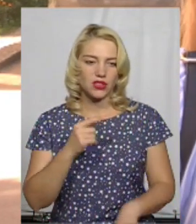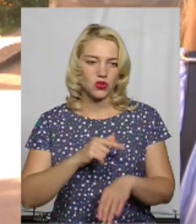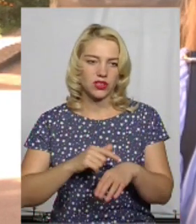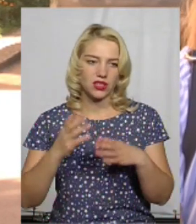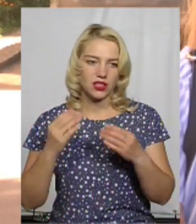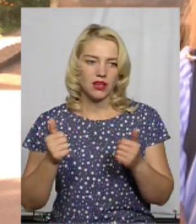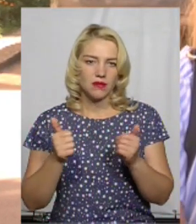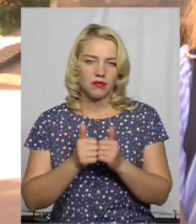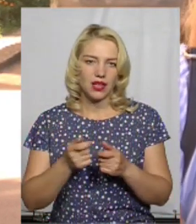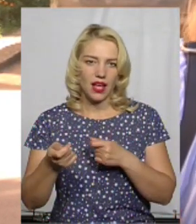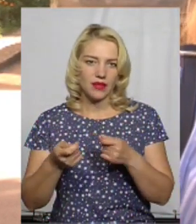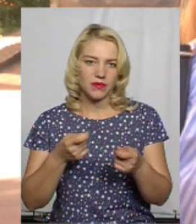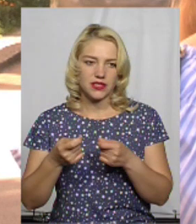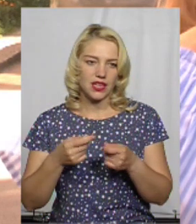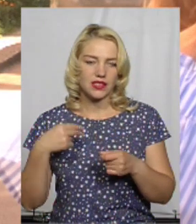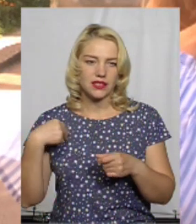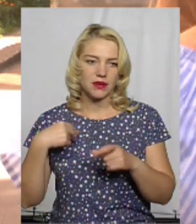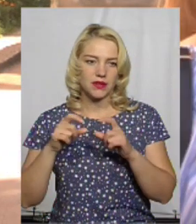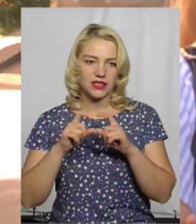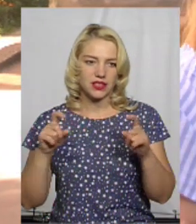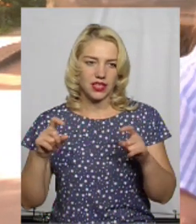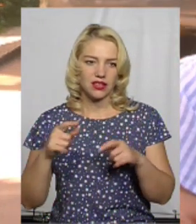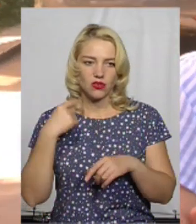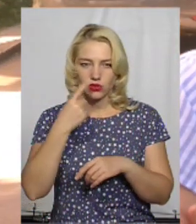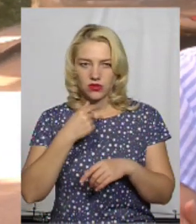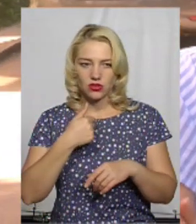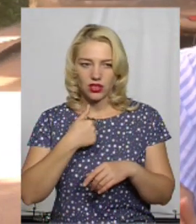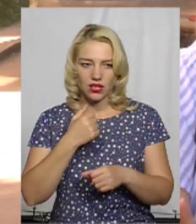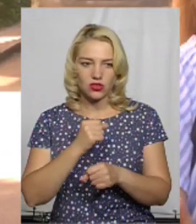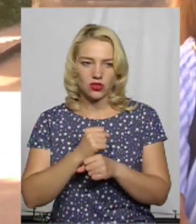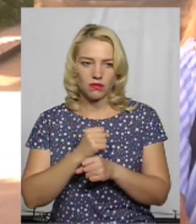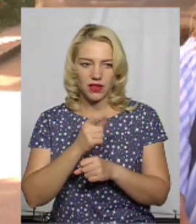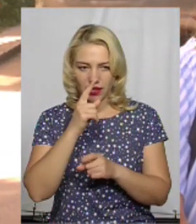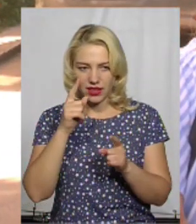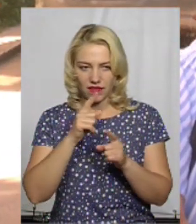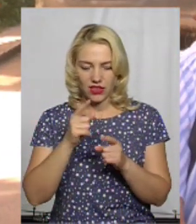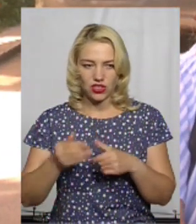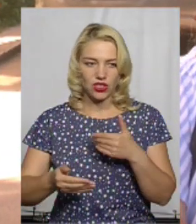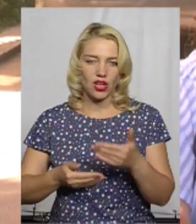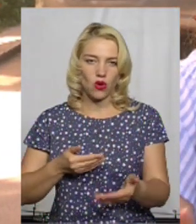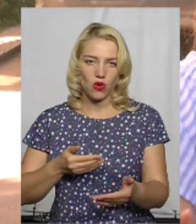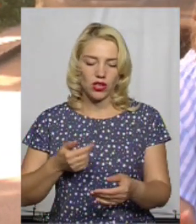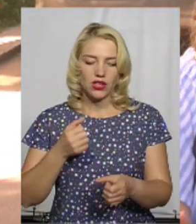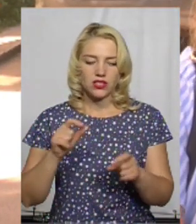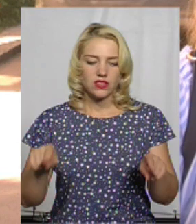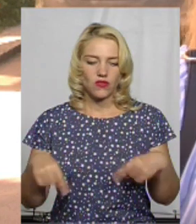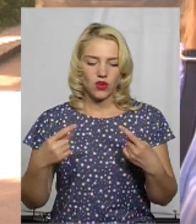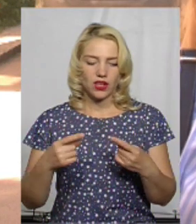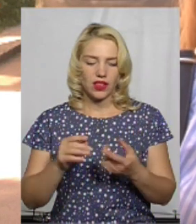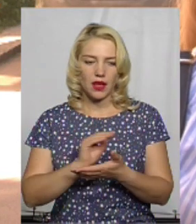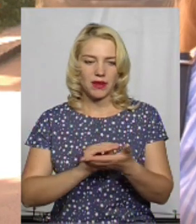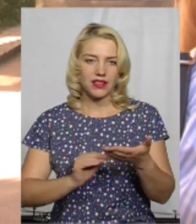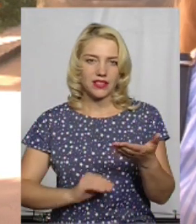біля адміністрації президента. Особисто я зробила такий невеличкий крок, створила петицію до міського голови